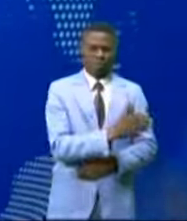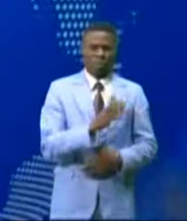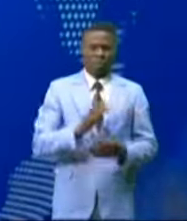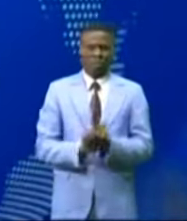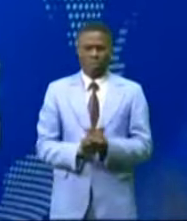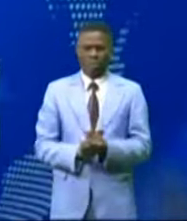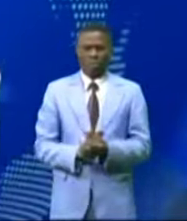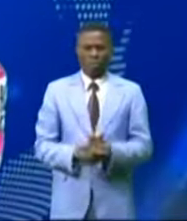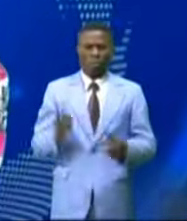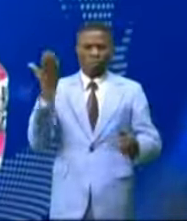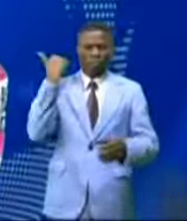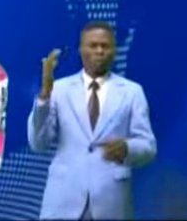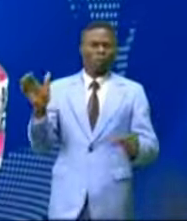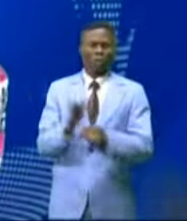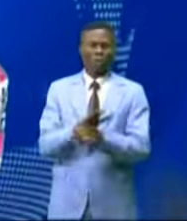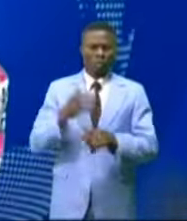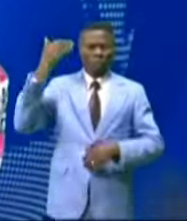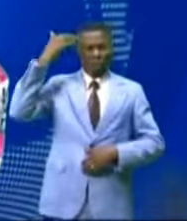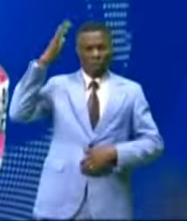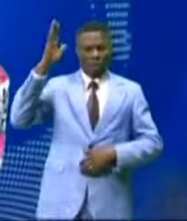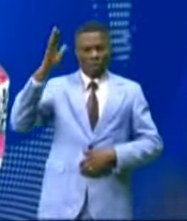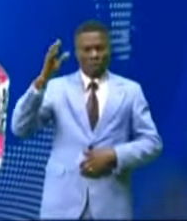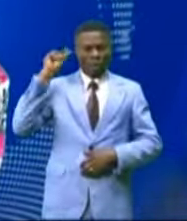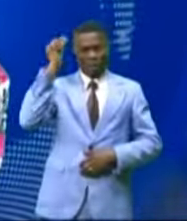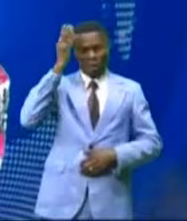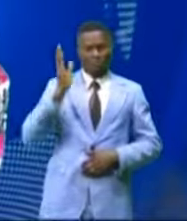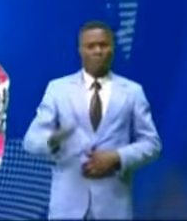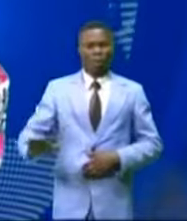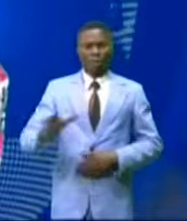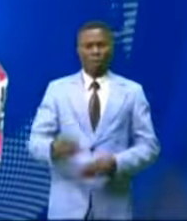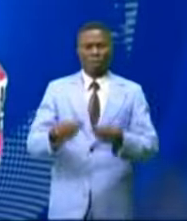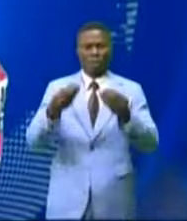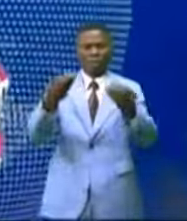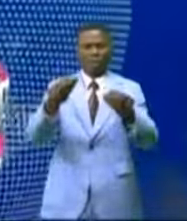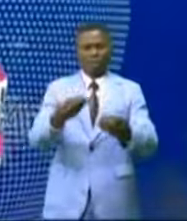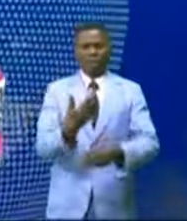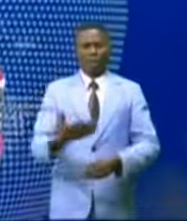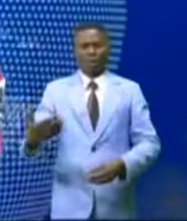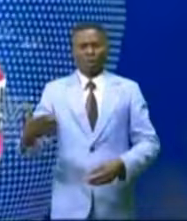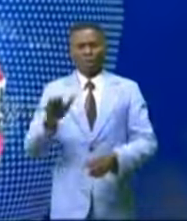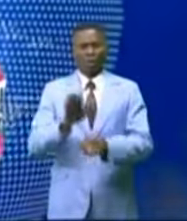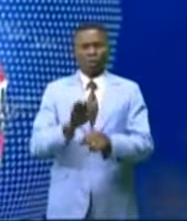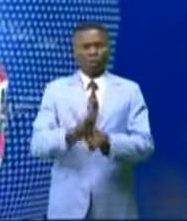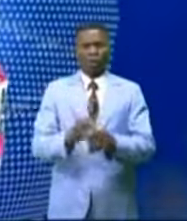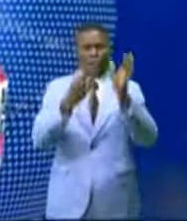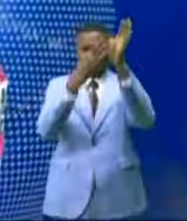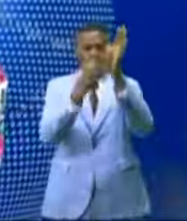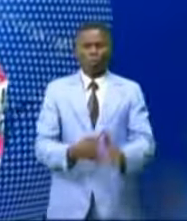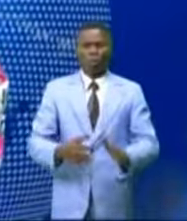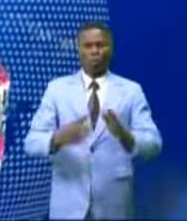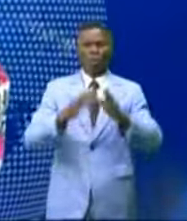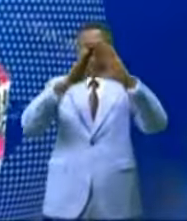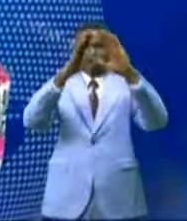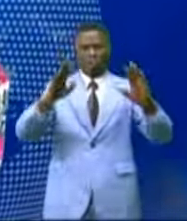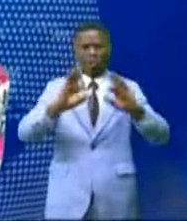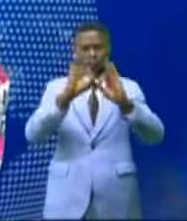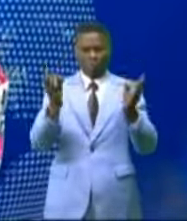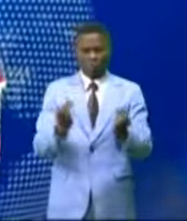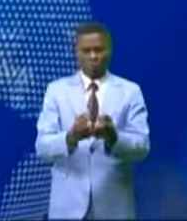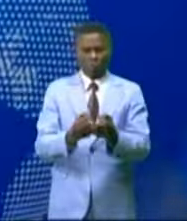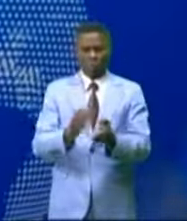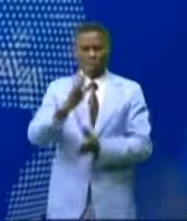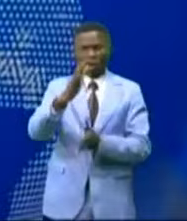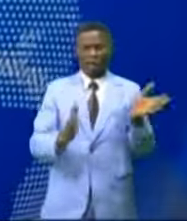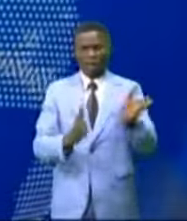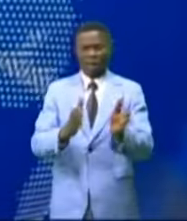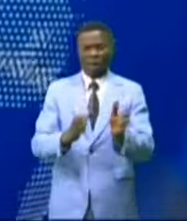inondation à bandaka le gouvernement de la République vient de remettre une assistance humanitaire à 800 ménag c'est à travers la caisse de